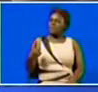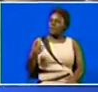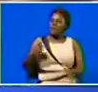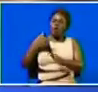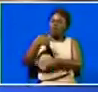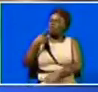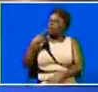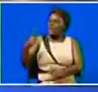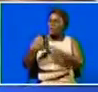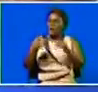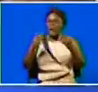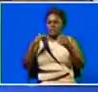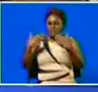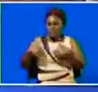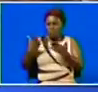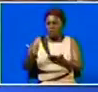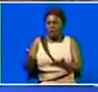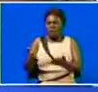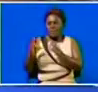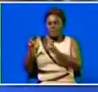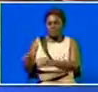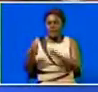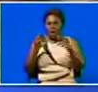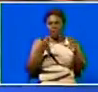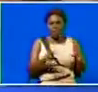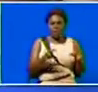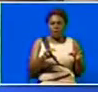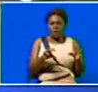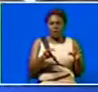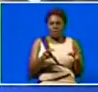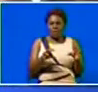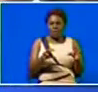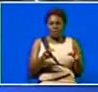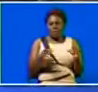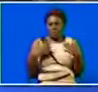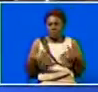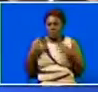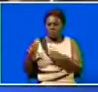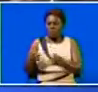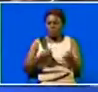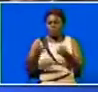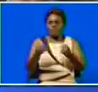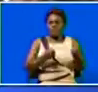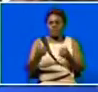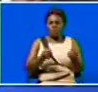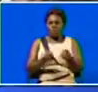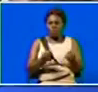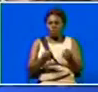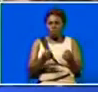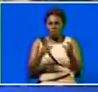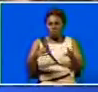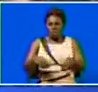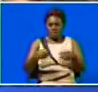tu, lakini watu wetu Kapedo wanaumia, Lokori wanaumia. Ile magari 30 walikuwa nasema